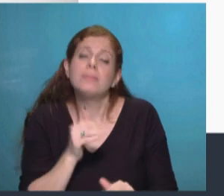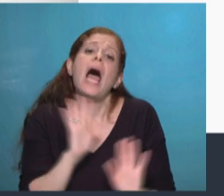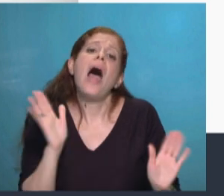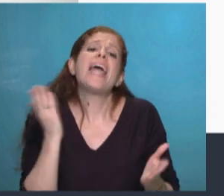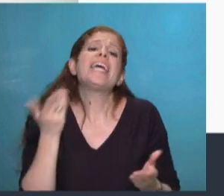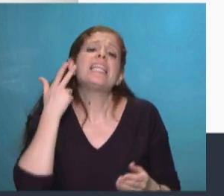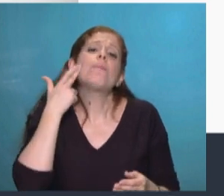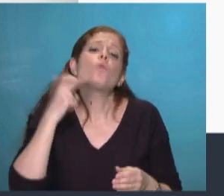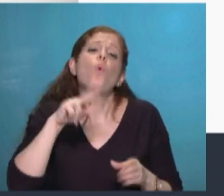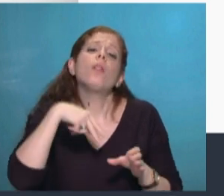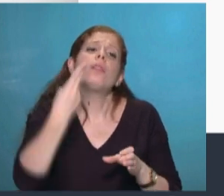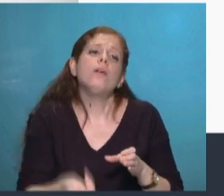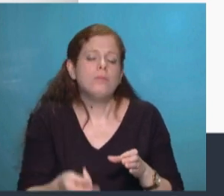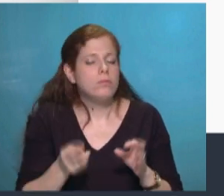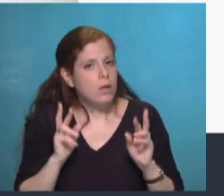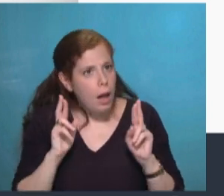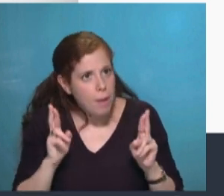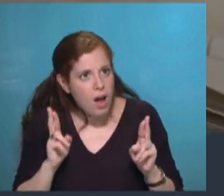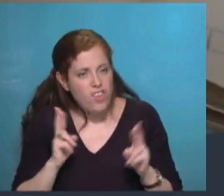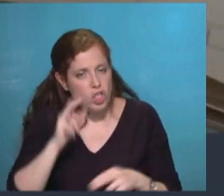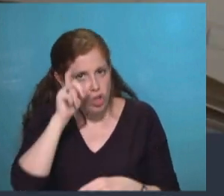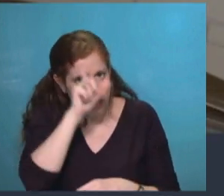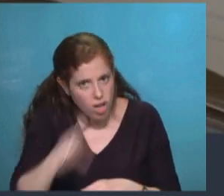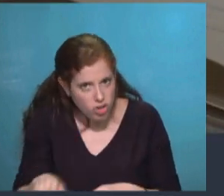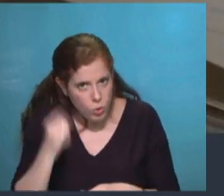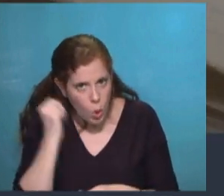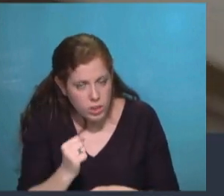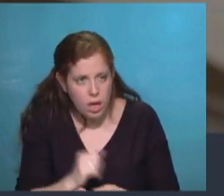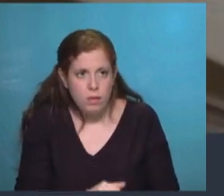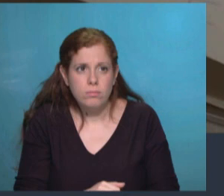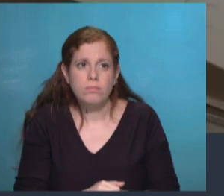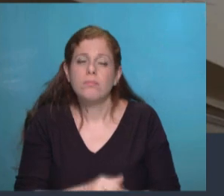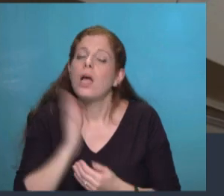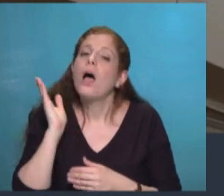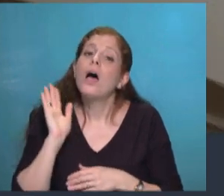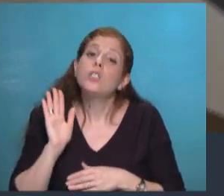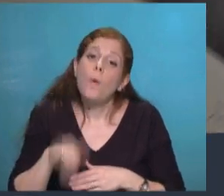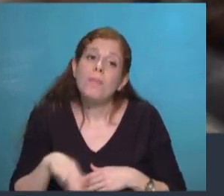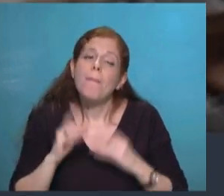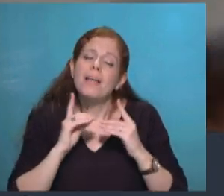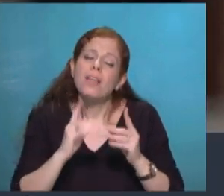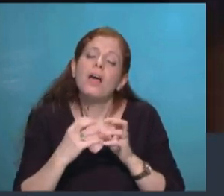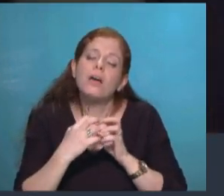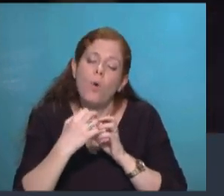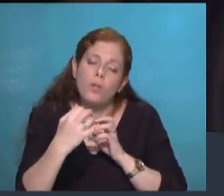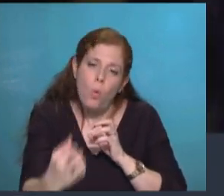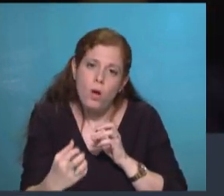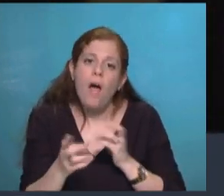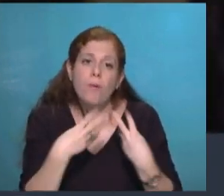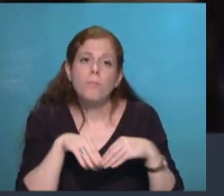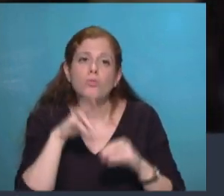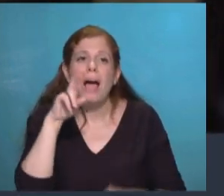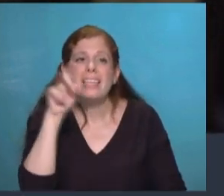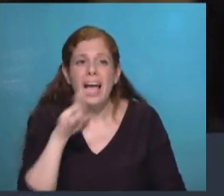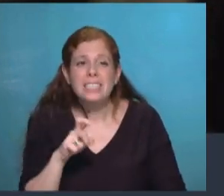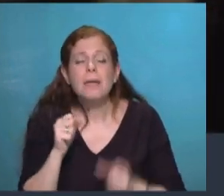רק מקווה שישאירו את הרוצח. אז אמנם הדרך להרשעה ברצח עוד ארוכה, אבל במשפחת רז משוכנעים